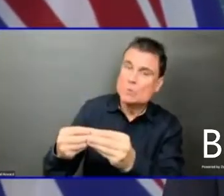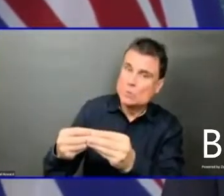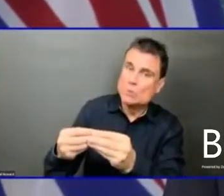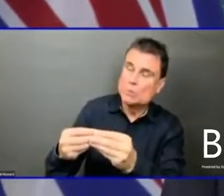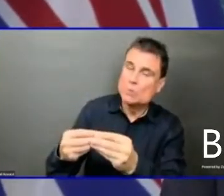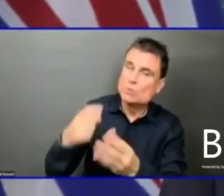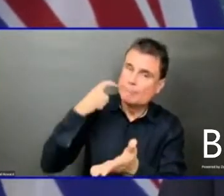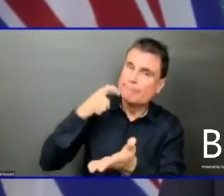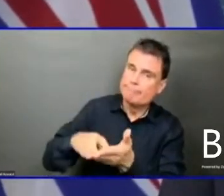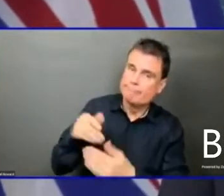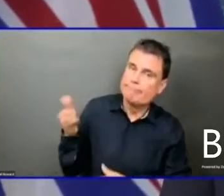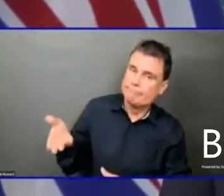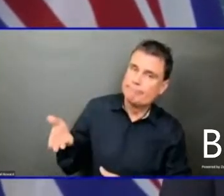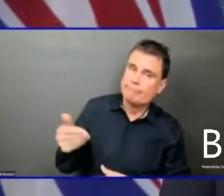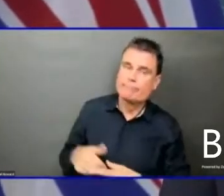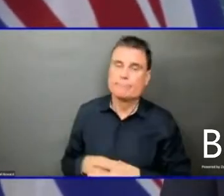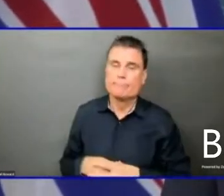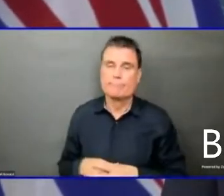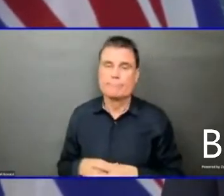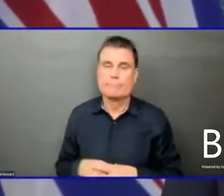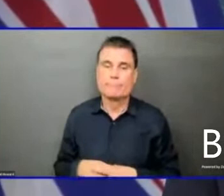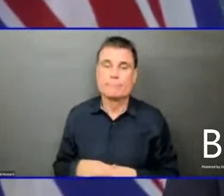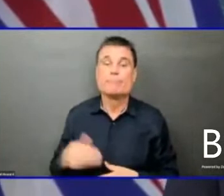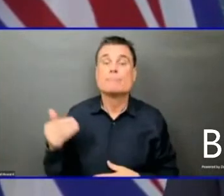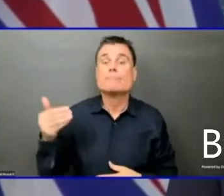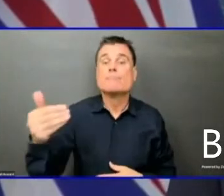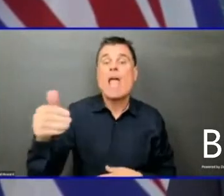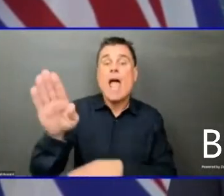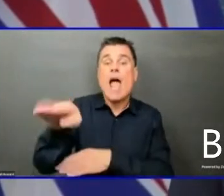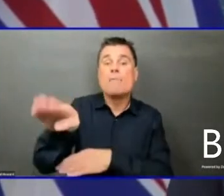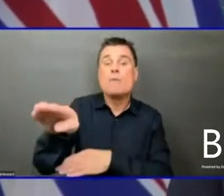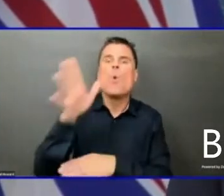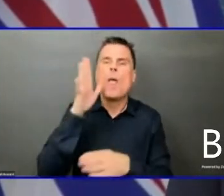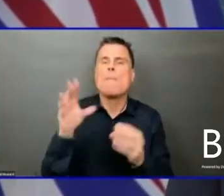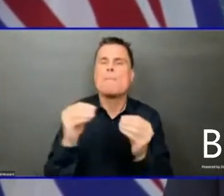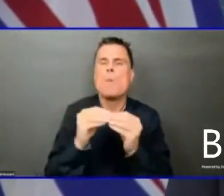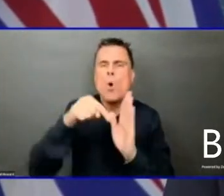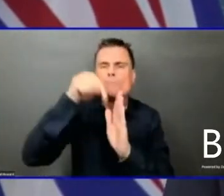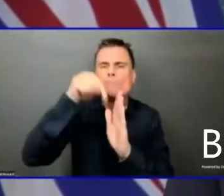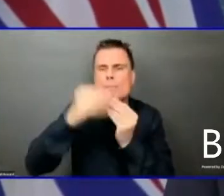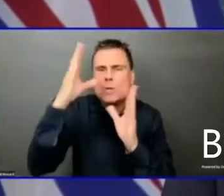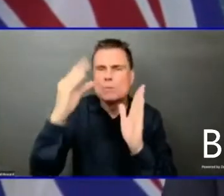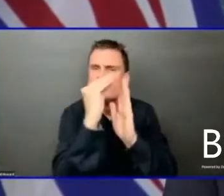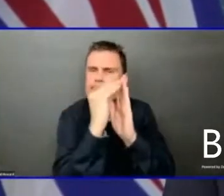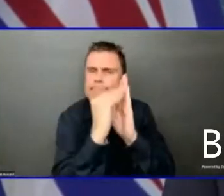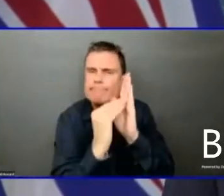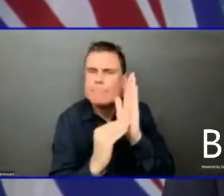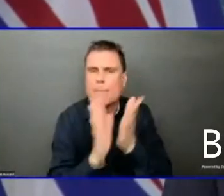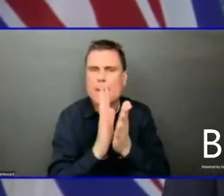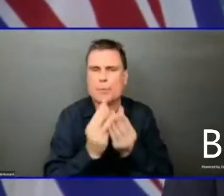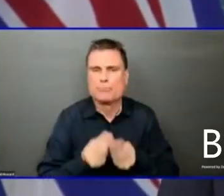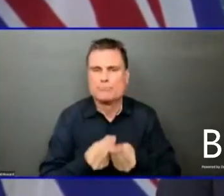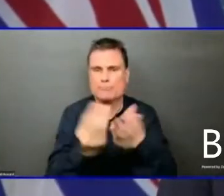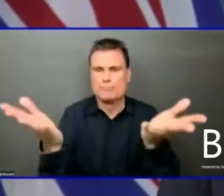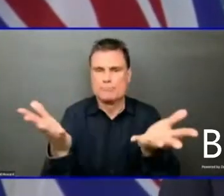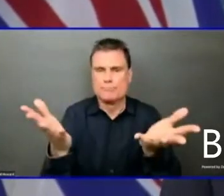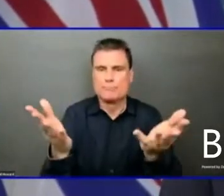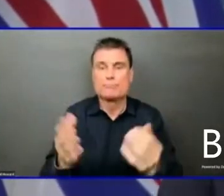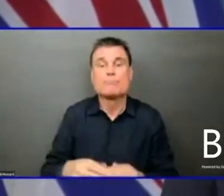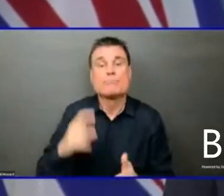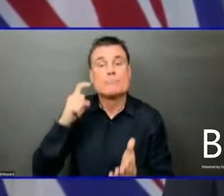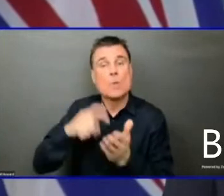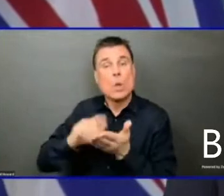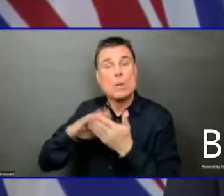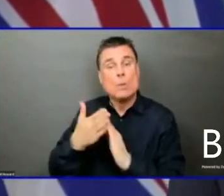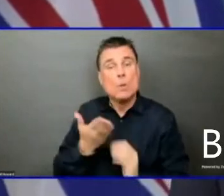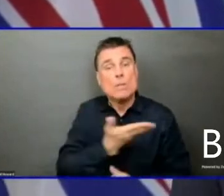today 亡已 later 经 today, but just to acknowledge 1240个了。 that sense of loss that communities, that caregivers, 啊， and 这 of course 些所 families 有 have 的 felt 生 at the 命